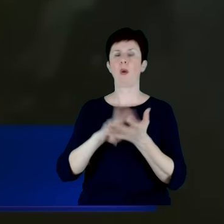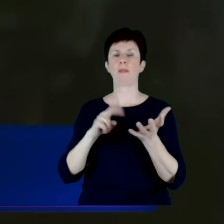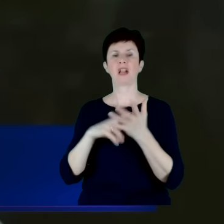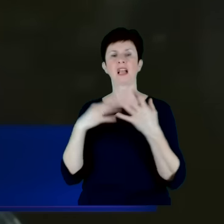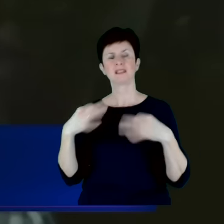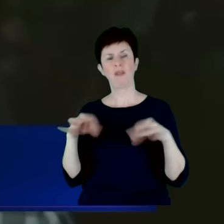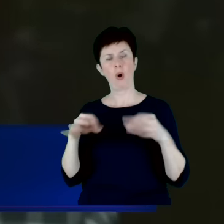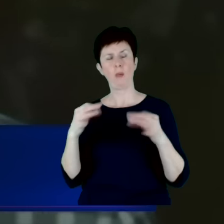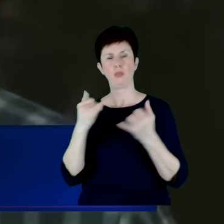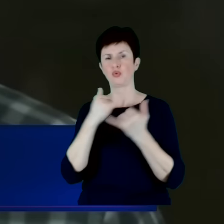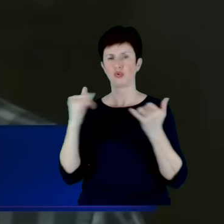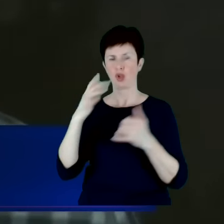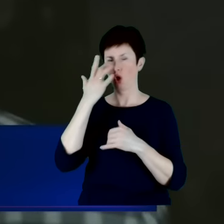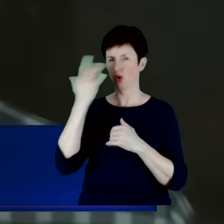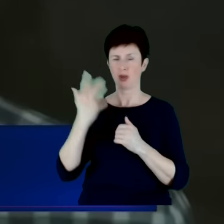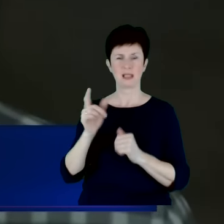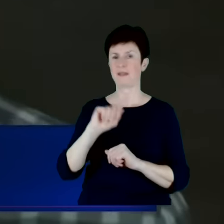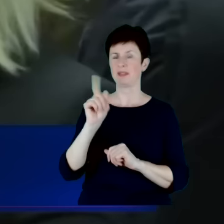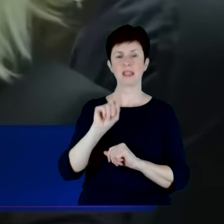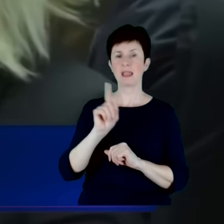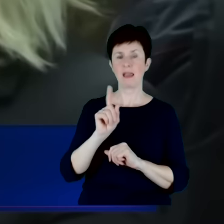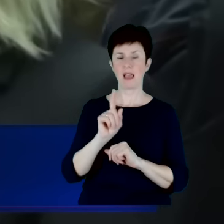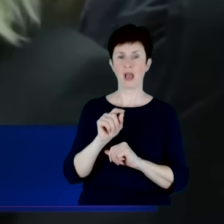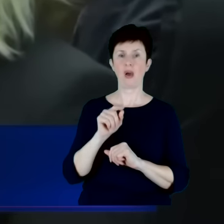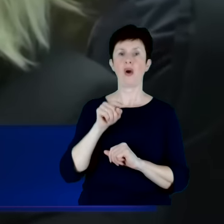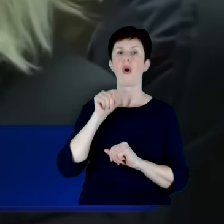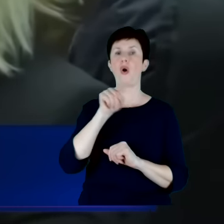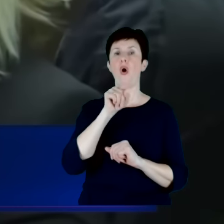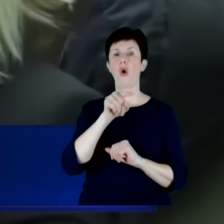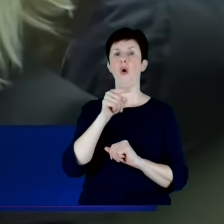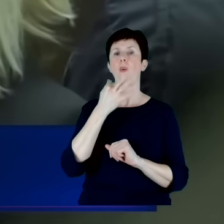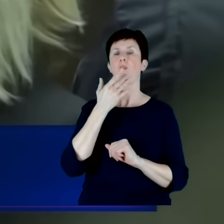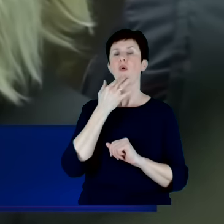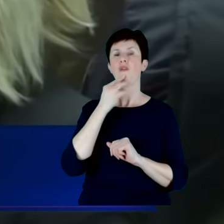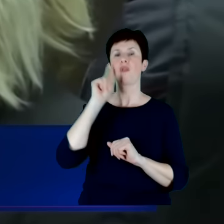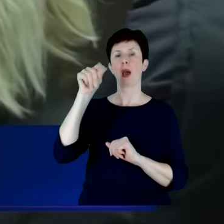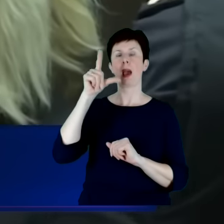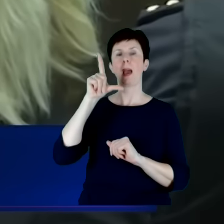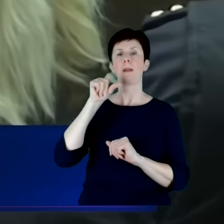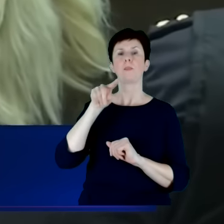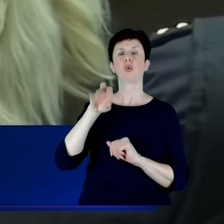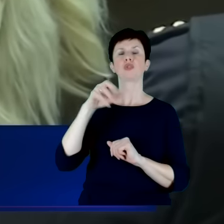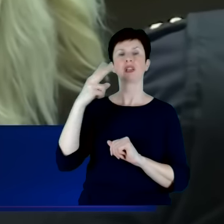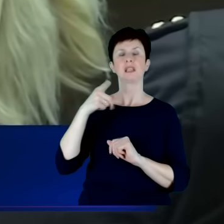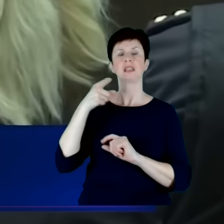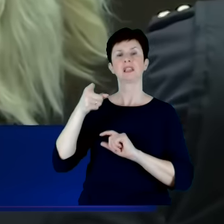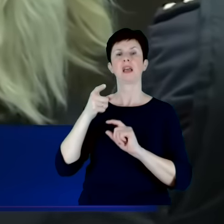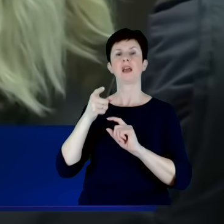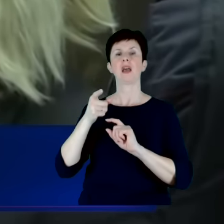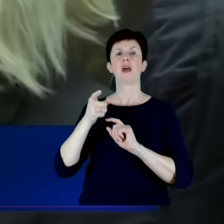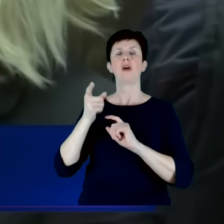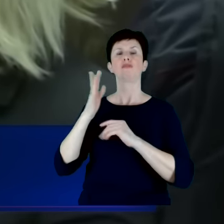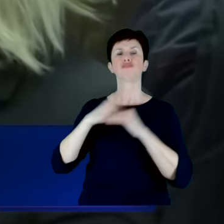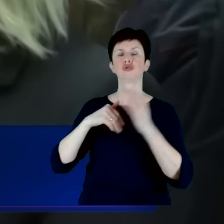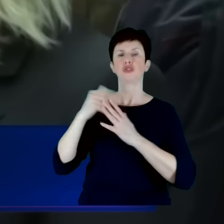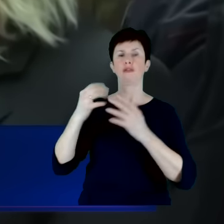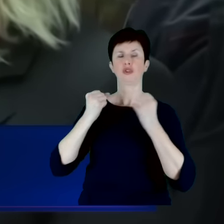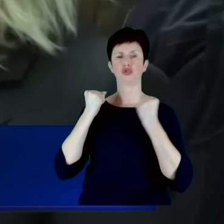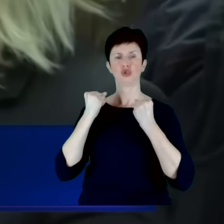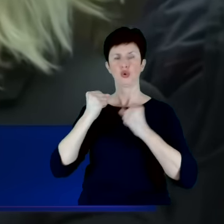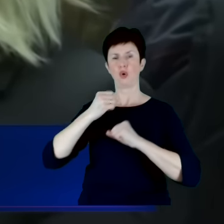Rosji. Natomiast zarzucał Putinowi, że sposób budowy siły Rosji, państwa rosyjskiego